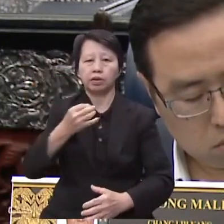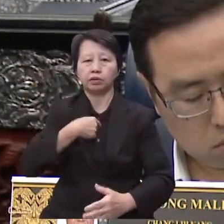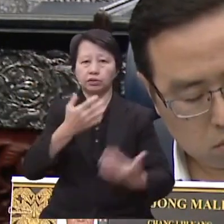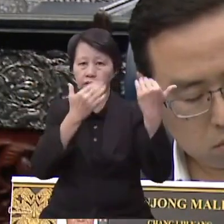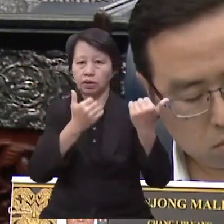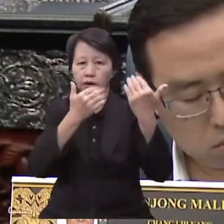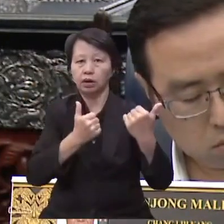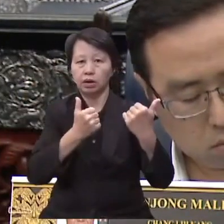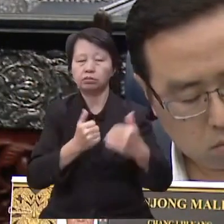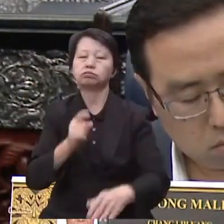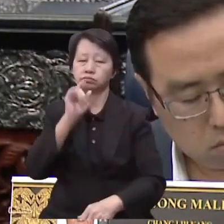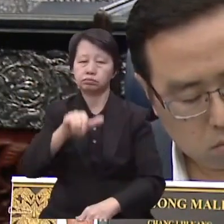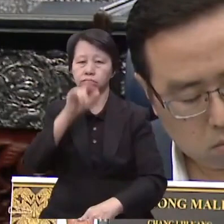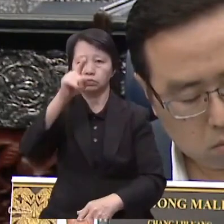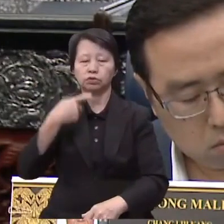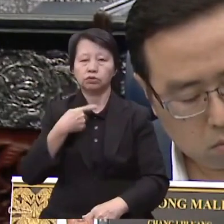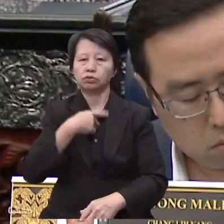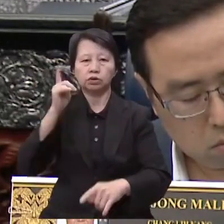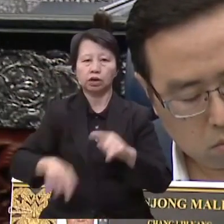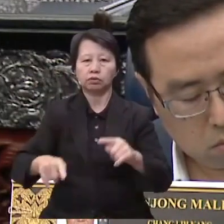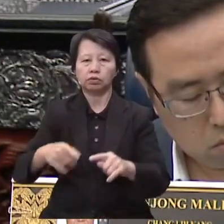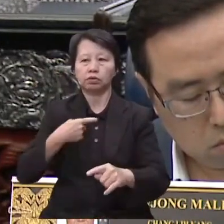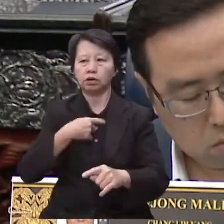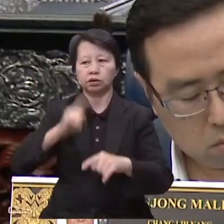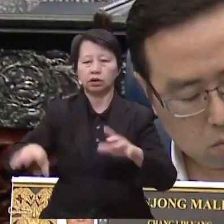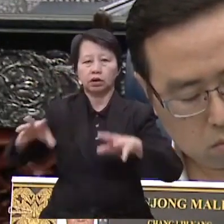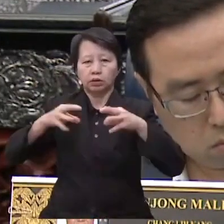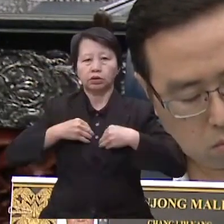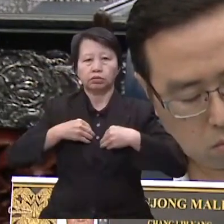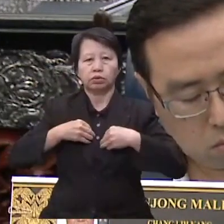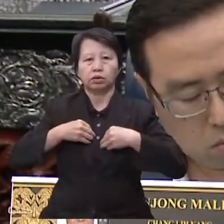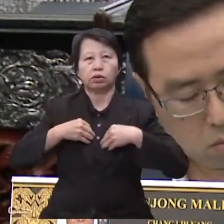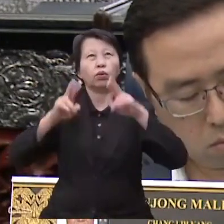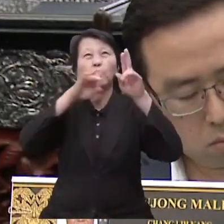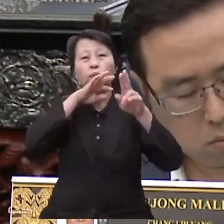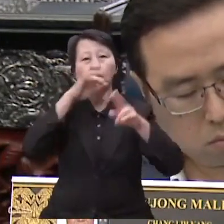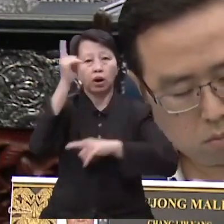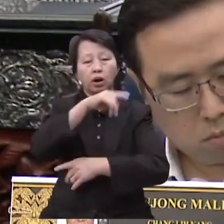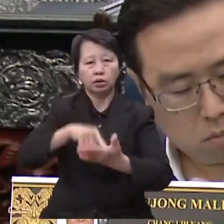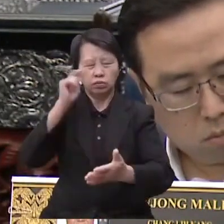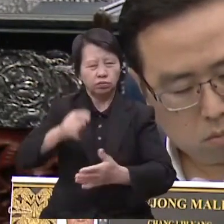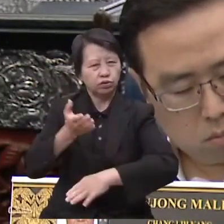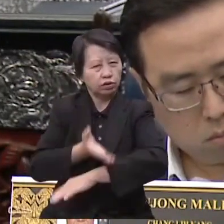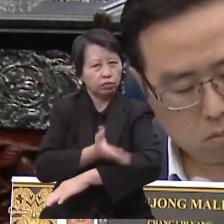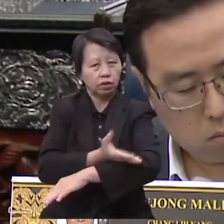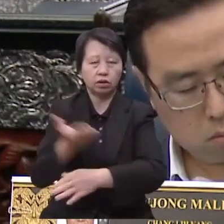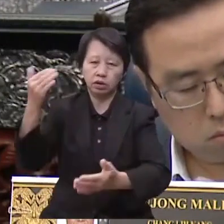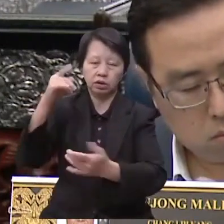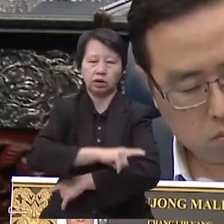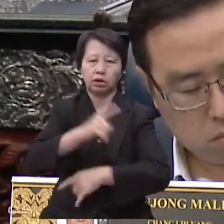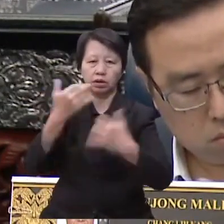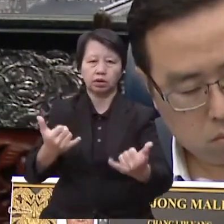berharap sememangnya we cannot kita tak boleh Terima apa yang ada pada hari ini kita kena perbaiki apa yang ada pada hari ini